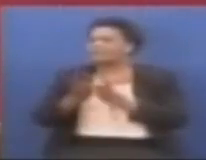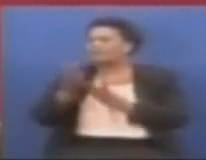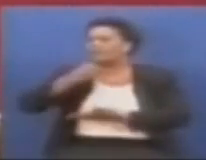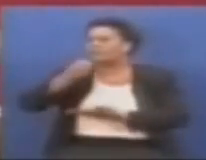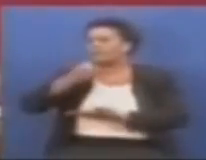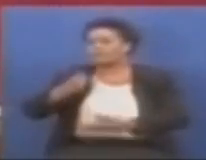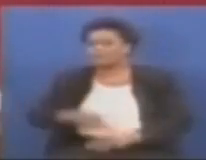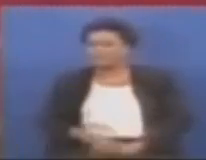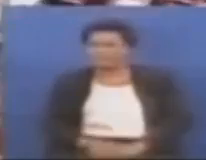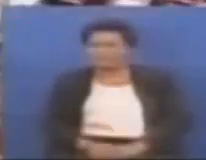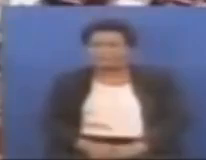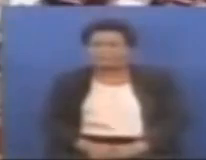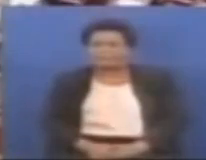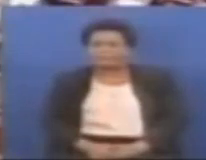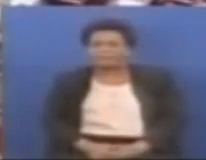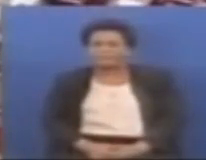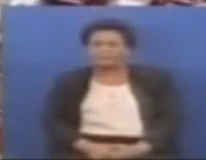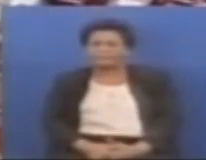inaruhusu.